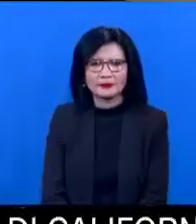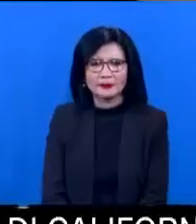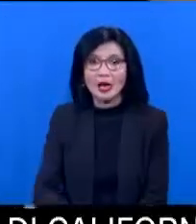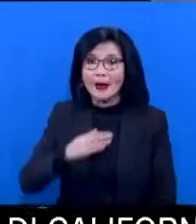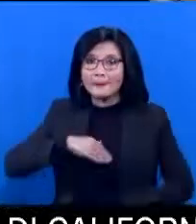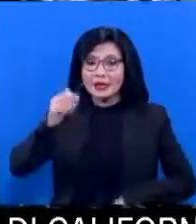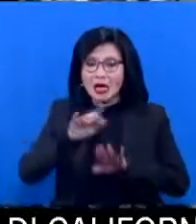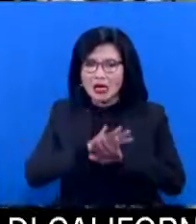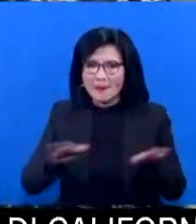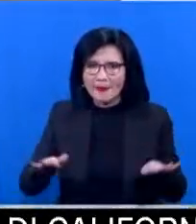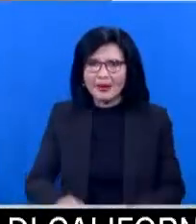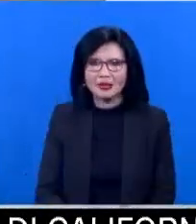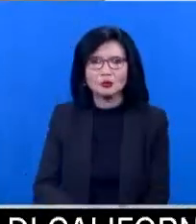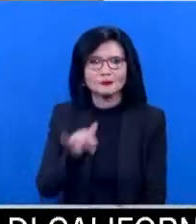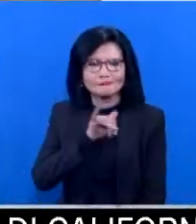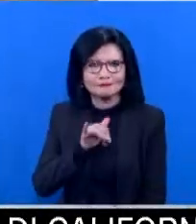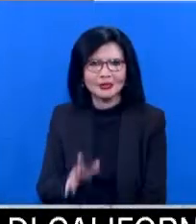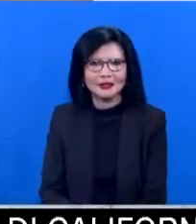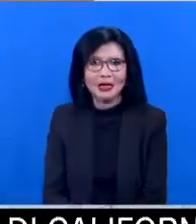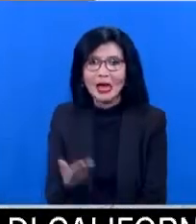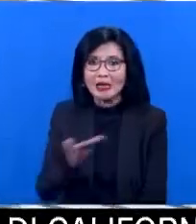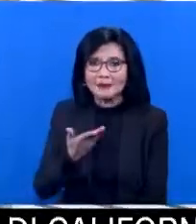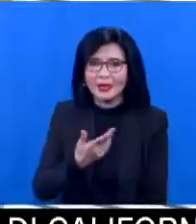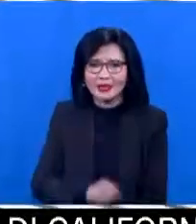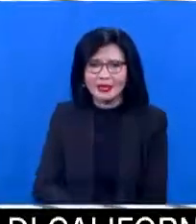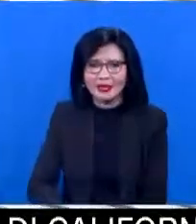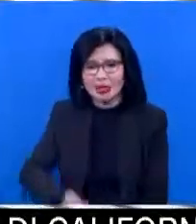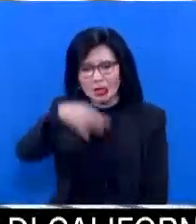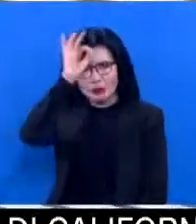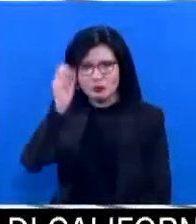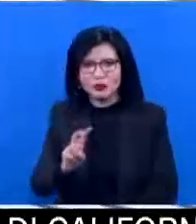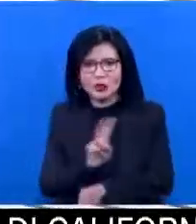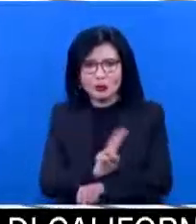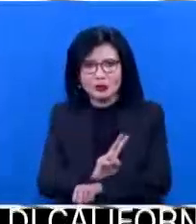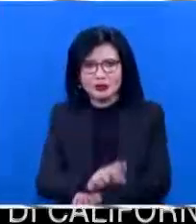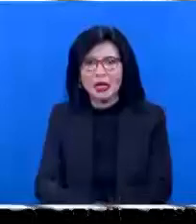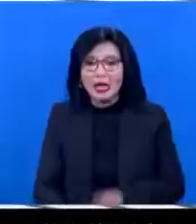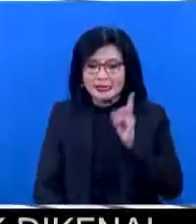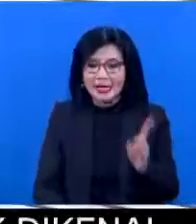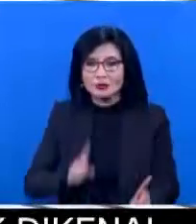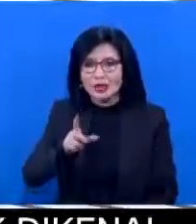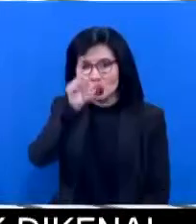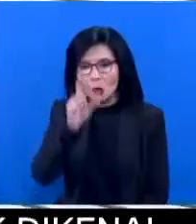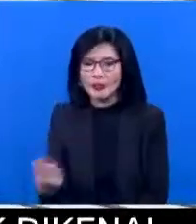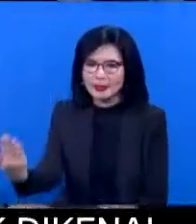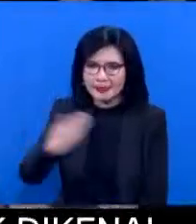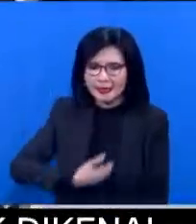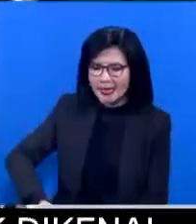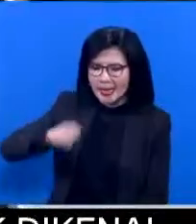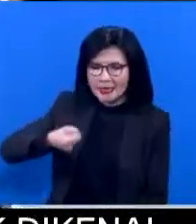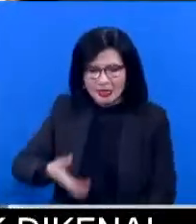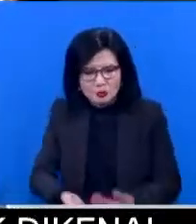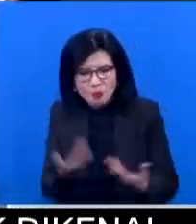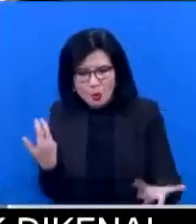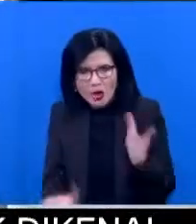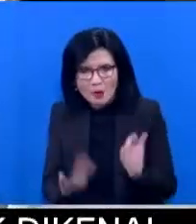Peningkatan pengamanan juga dilakukan personel Polres Pasuruan Kota Jawa Timur. Satu persatu tamu diperiksa isi tasnya.